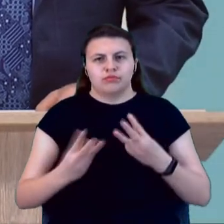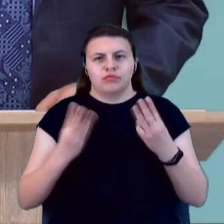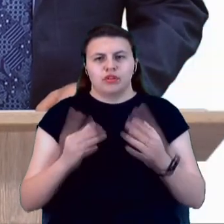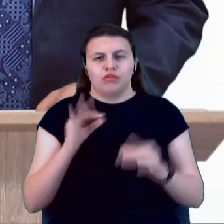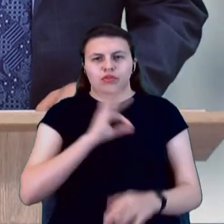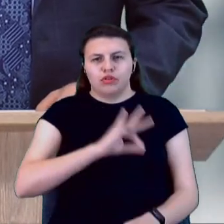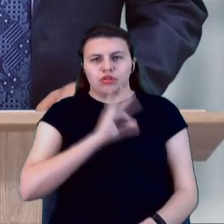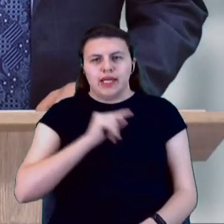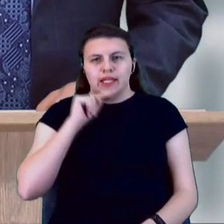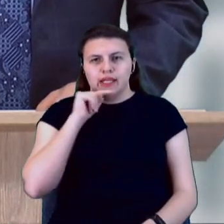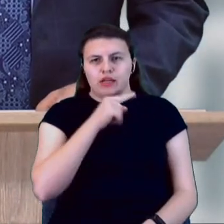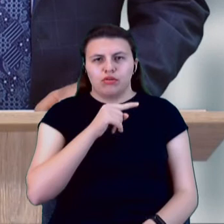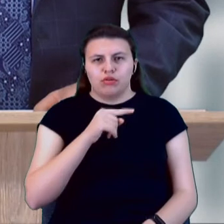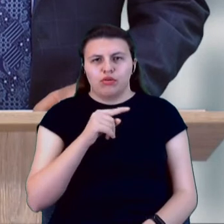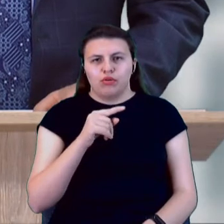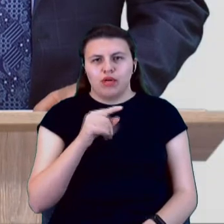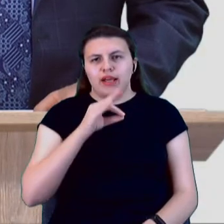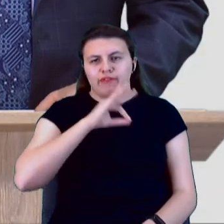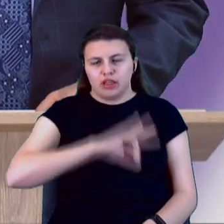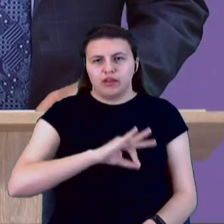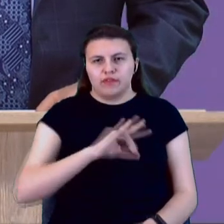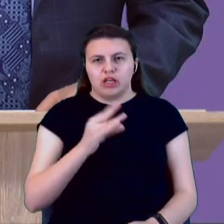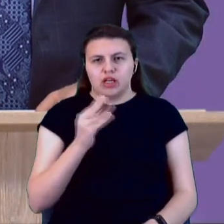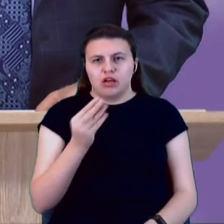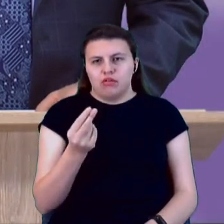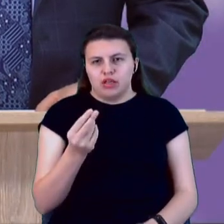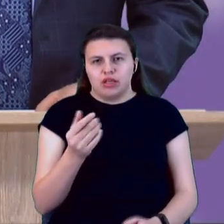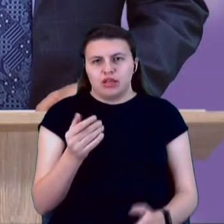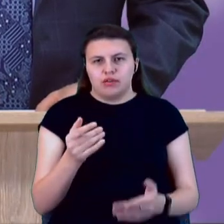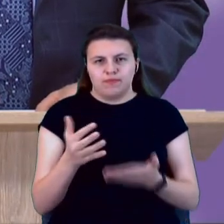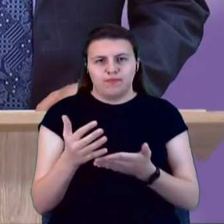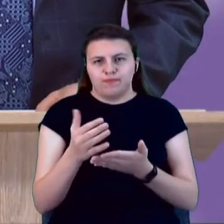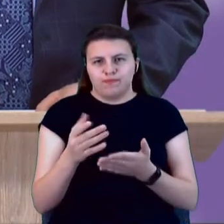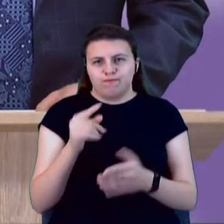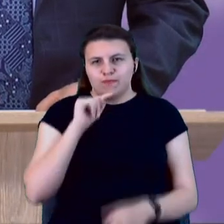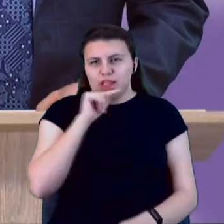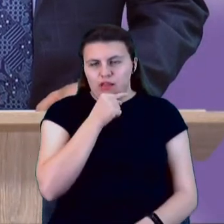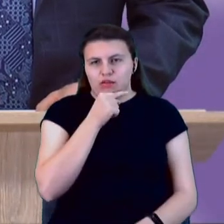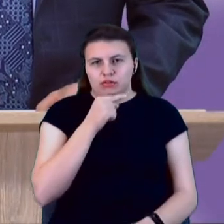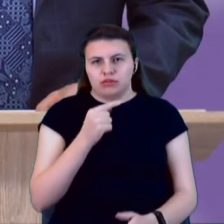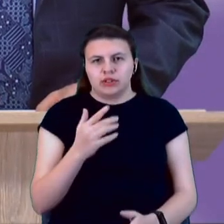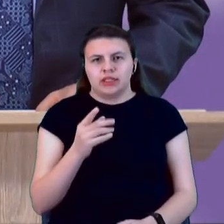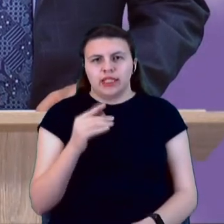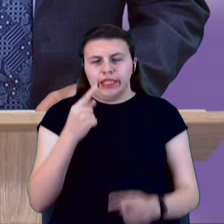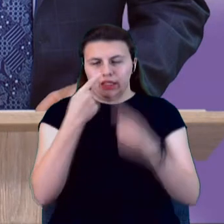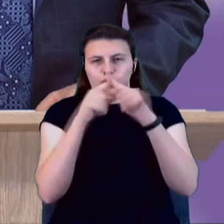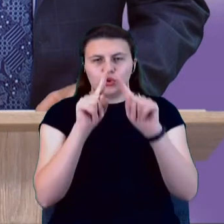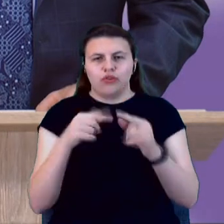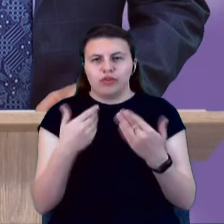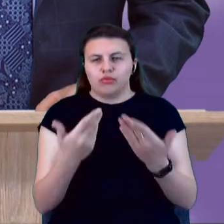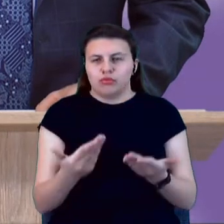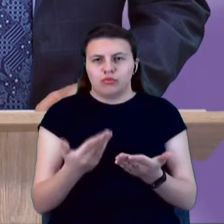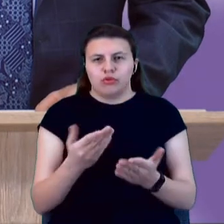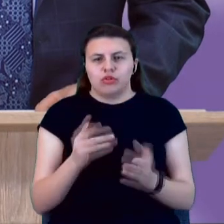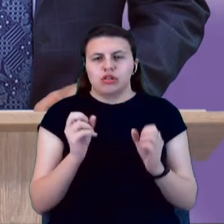та ресурсоощадних технологій. Розкажіть, будь ласка, що саме ви пропонуєте, яким чином це може